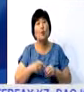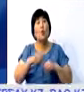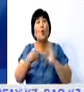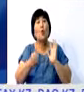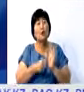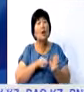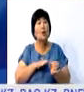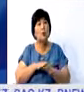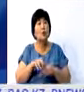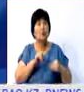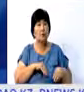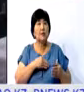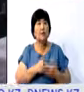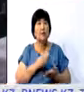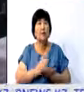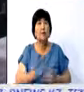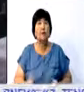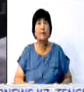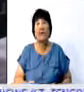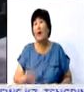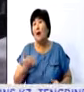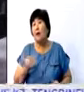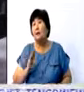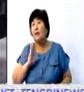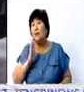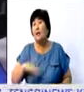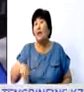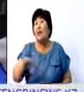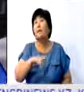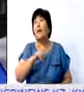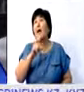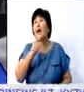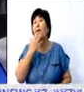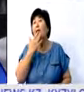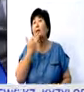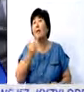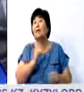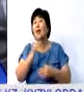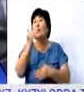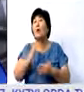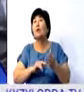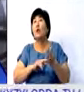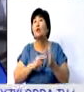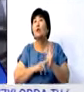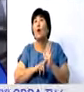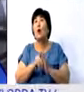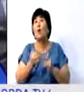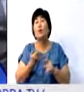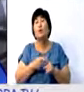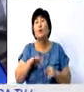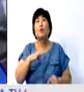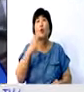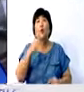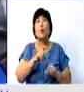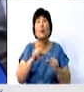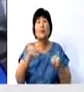16-сы толыққанды жұмыс істеп тұр. Қазіргі таңда аймағымызда экспортқа бағдарланған жобалар қолға алынған. Соның ішінде 4